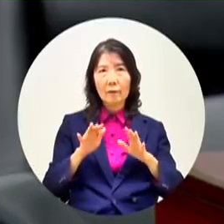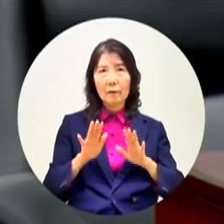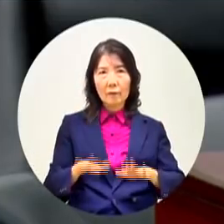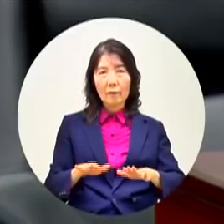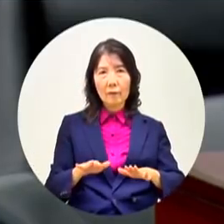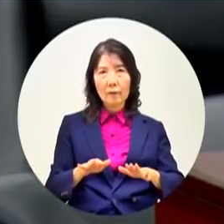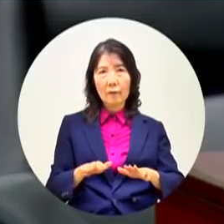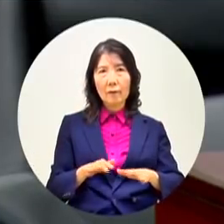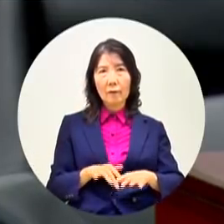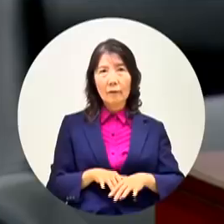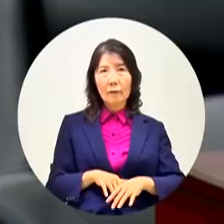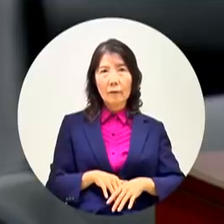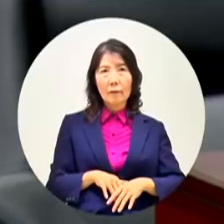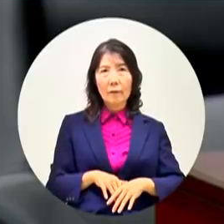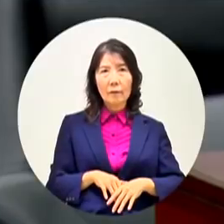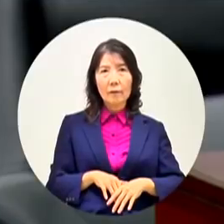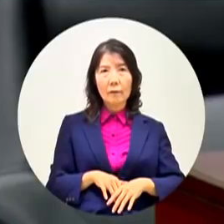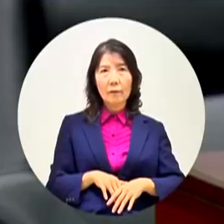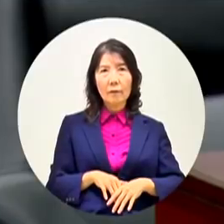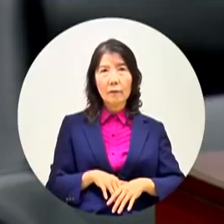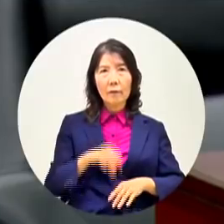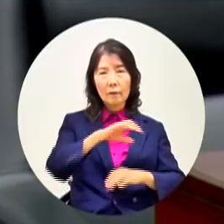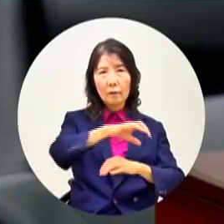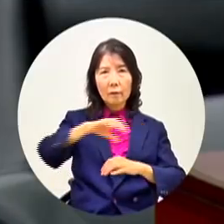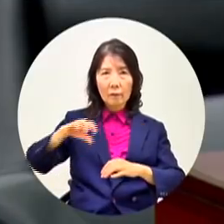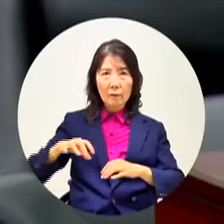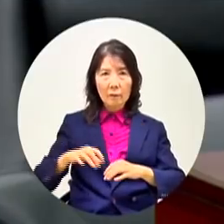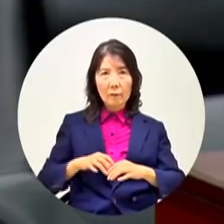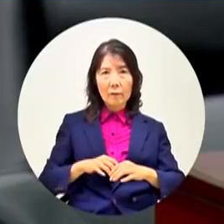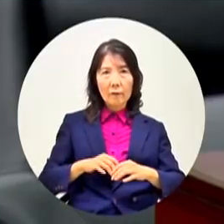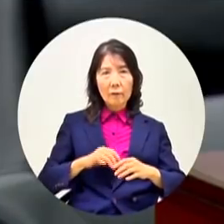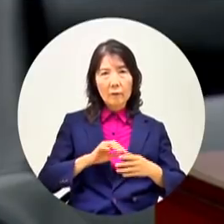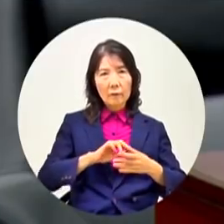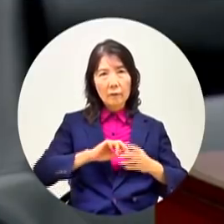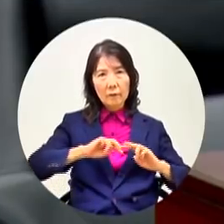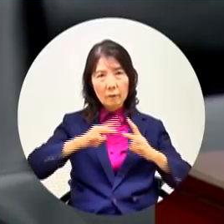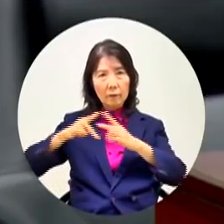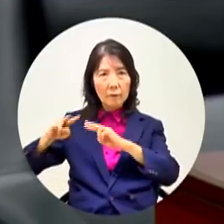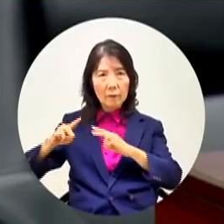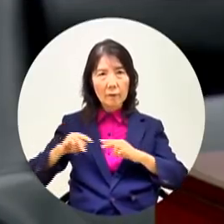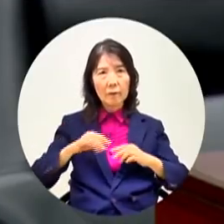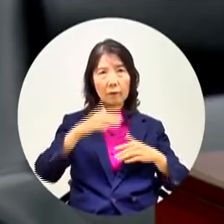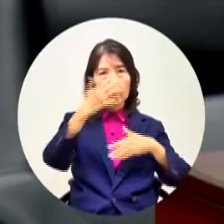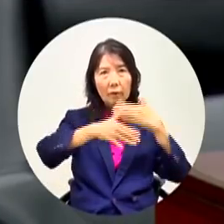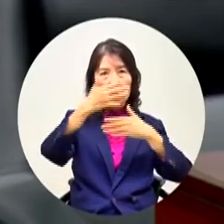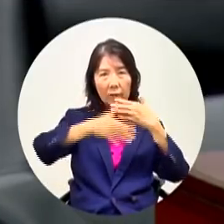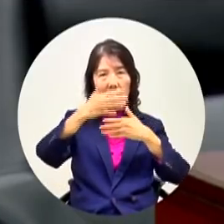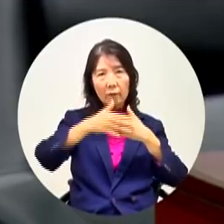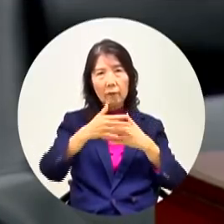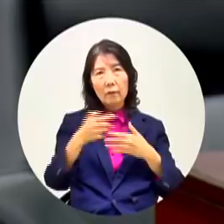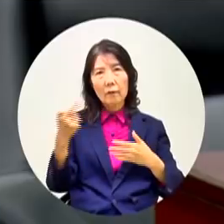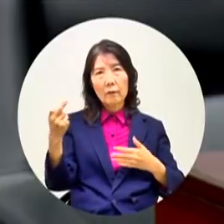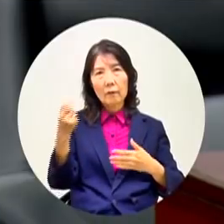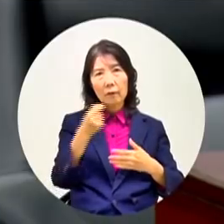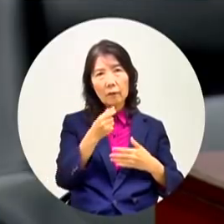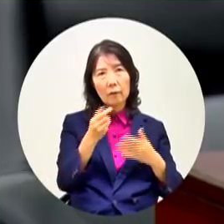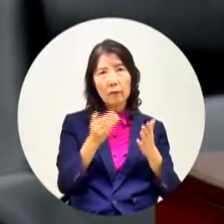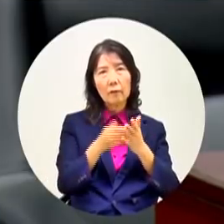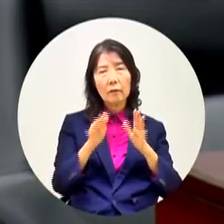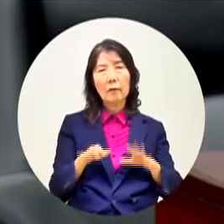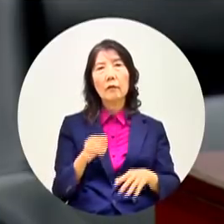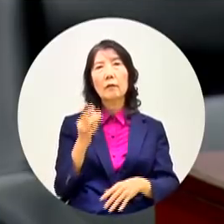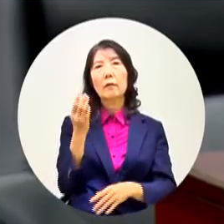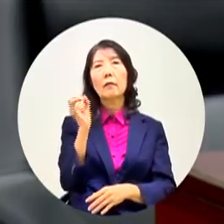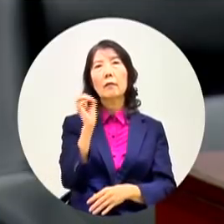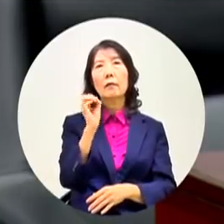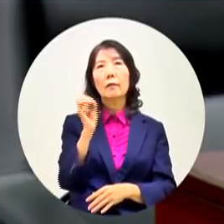我们那个整个环境的环境变迁当中，已经电影院消失到即马目前已经无半间。